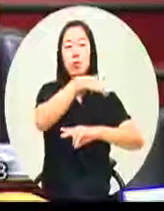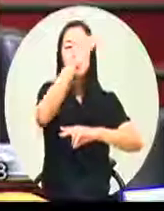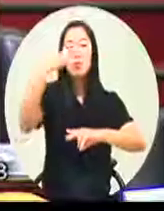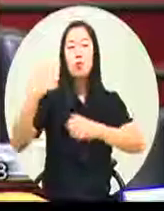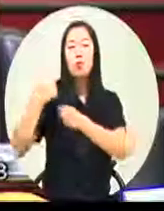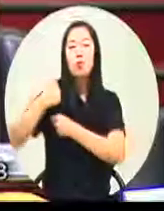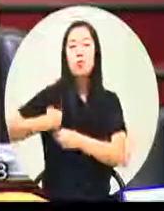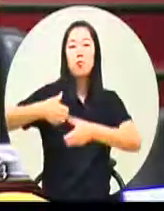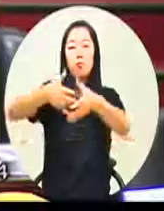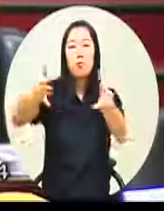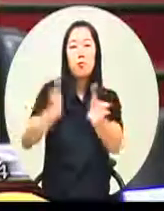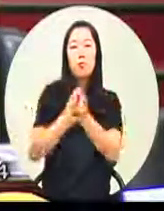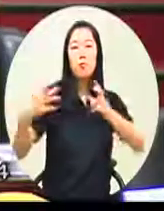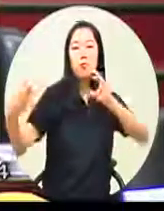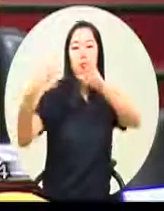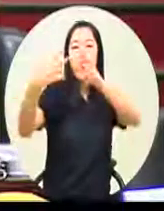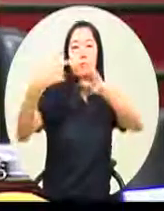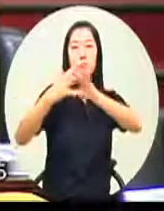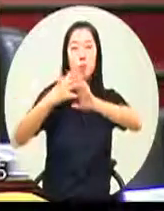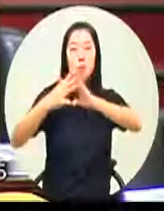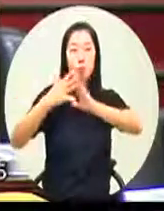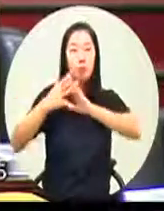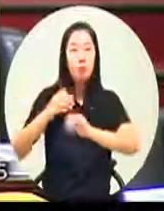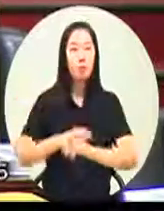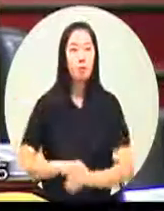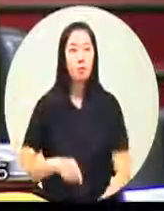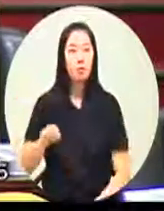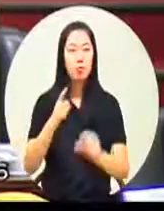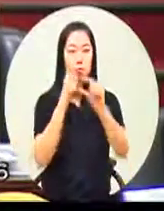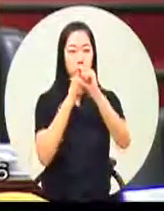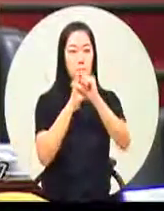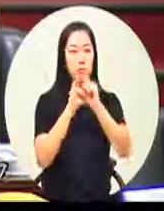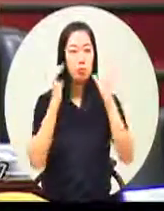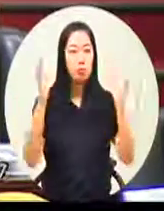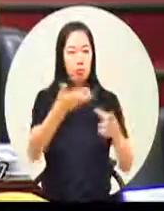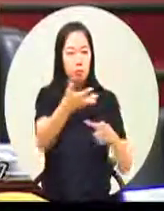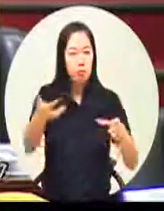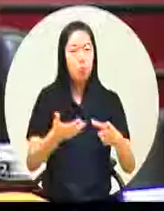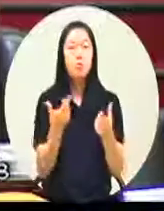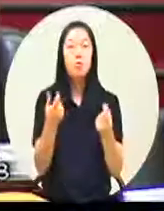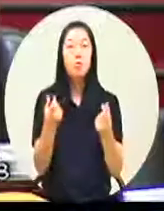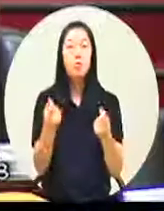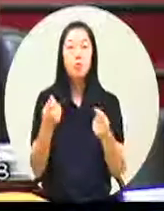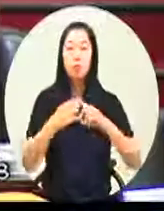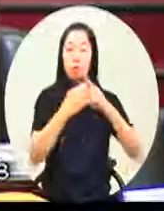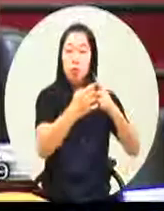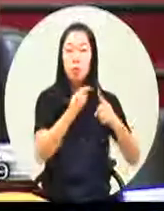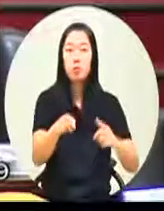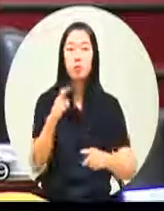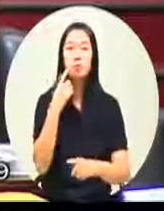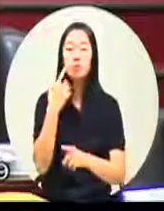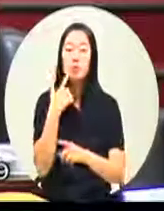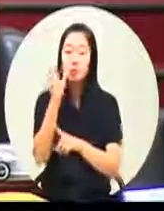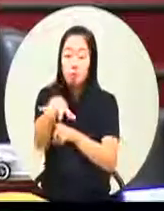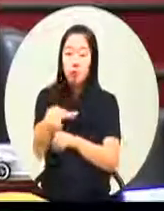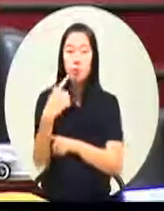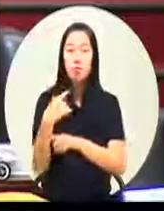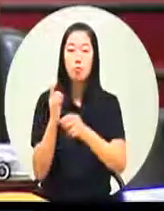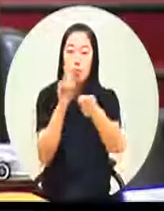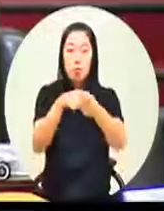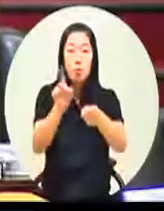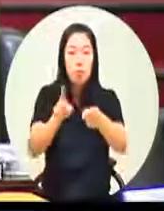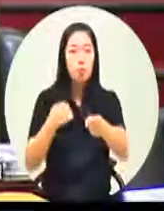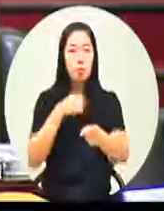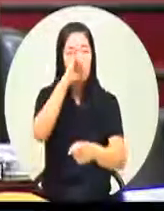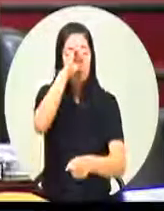的军队在那边打仗，也在中政府那边也去了，他去美浓的目的就是